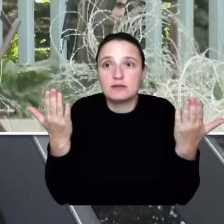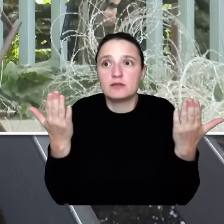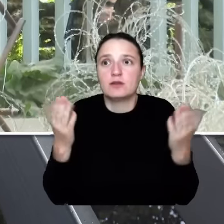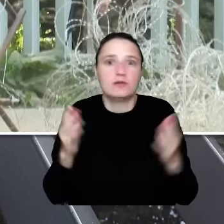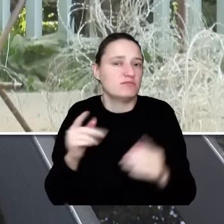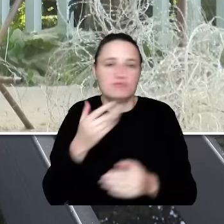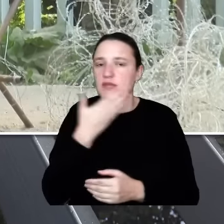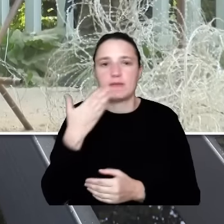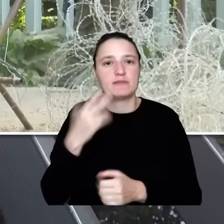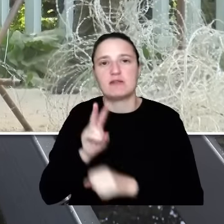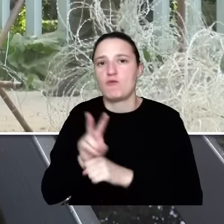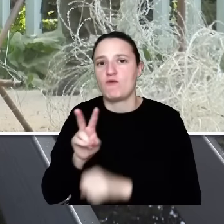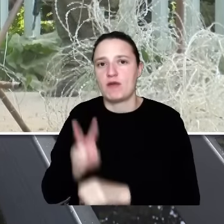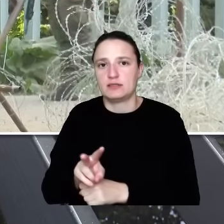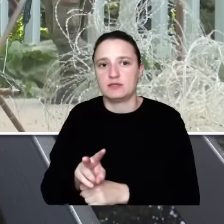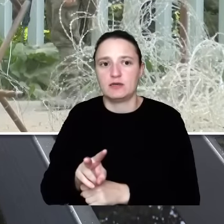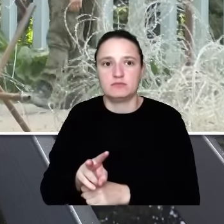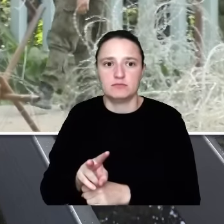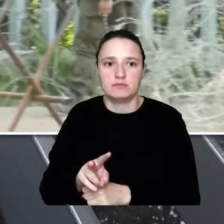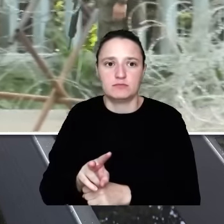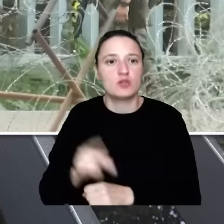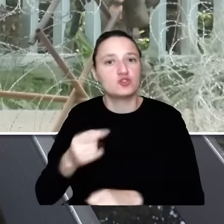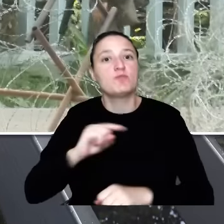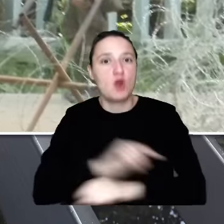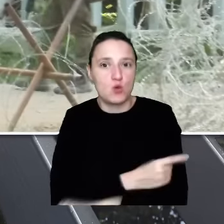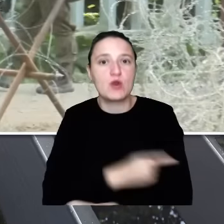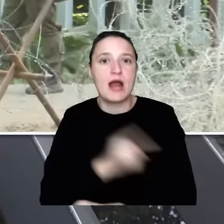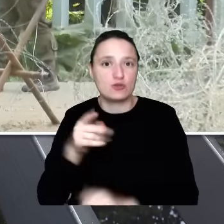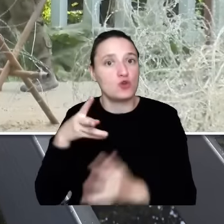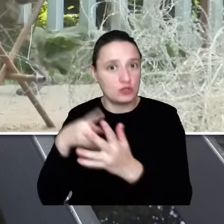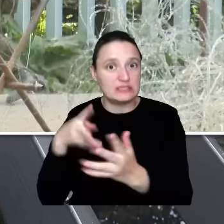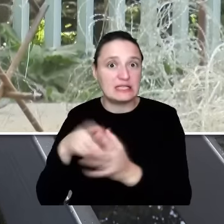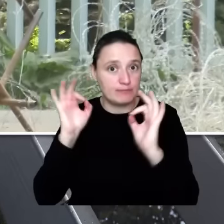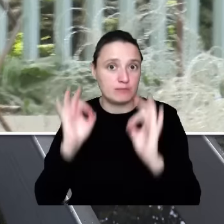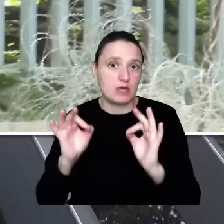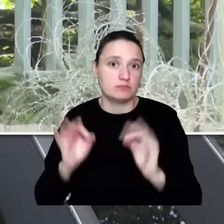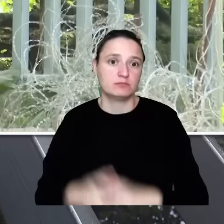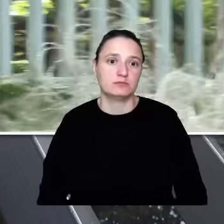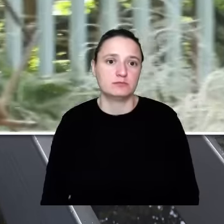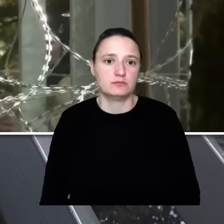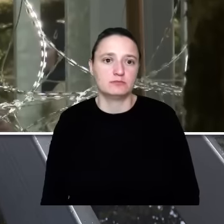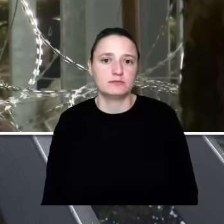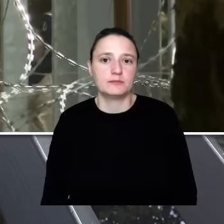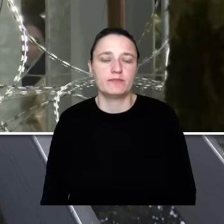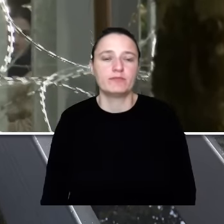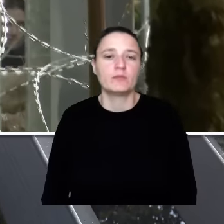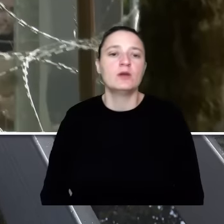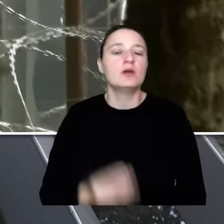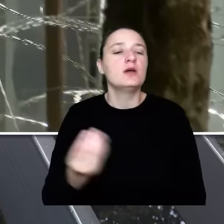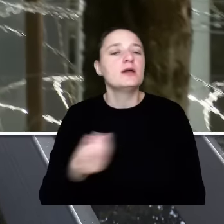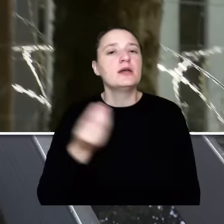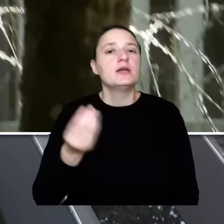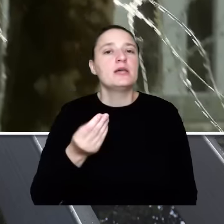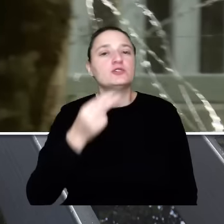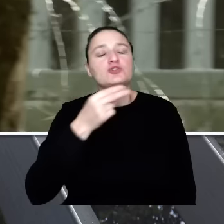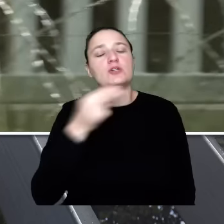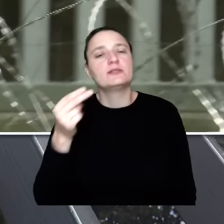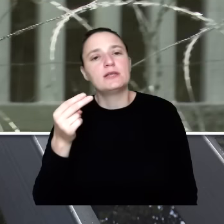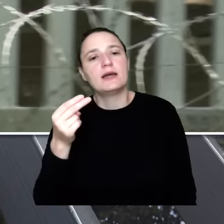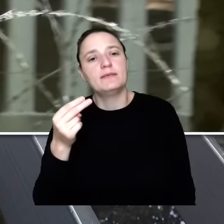zaufania, czy oceniam takiej pani prokurator jest trafna. Mhm. Jeszcze bym ten wątek rozwinął na chwilę, o którym pan